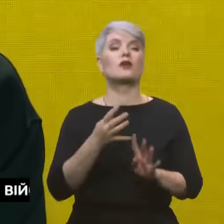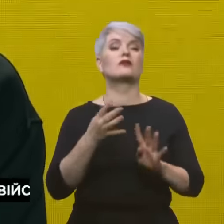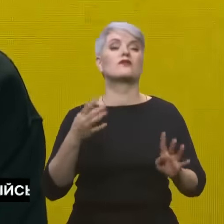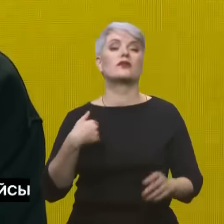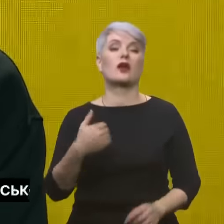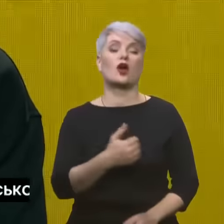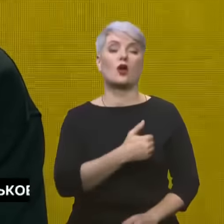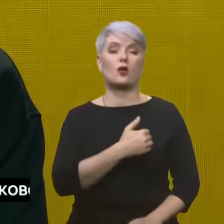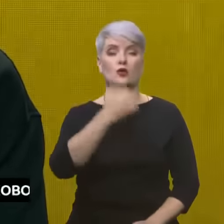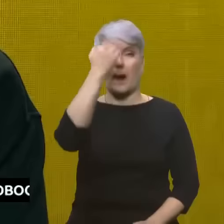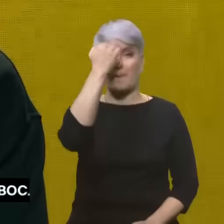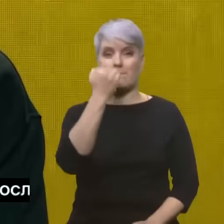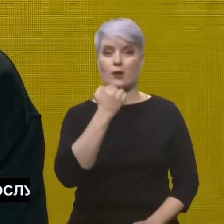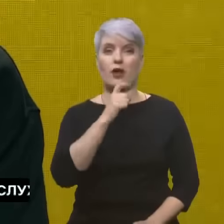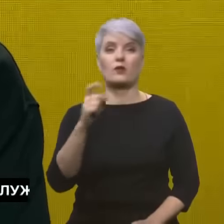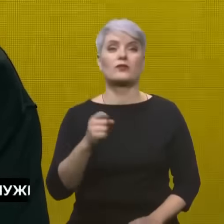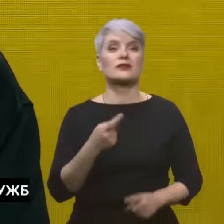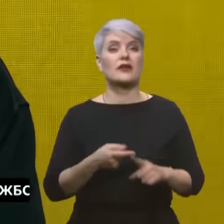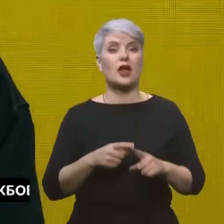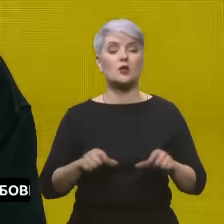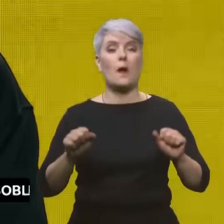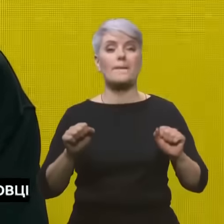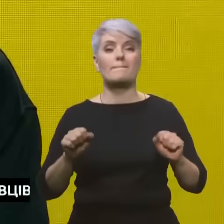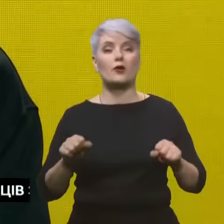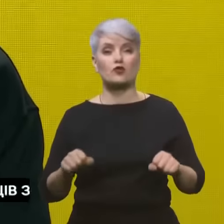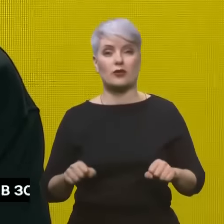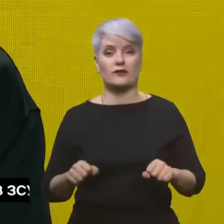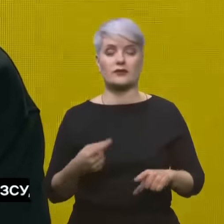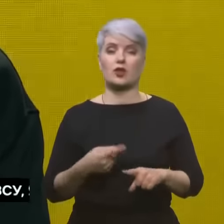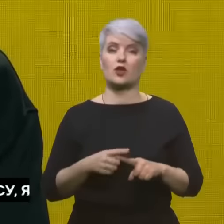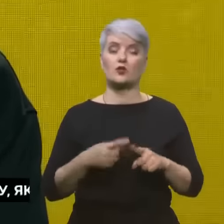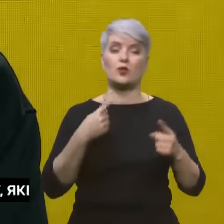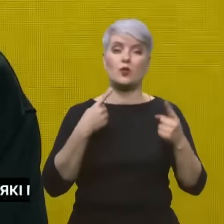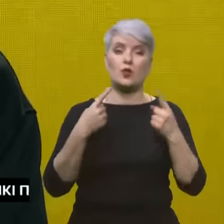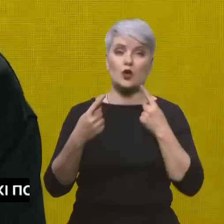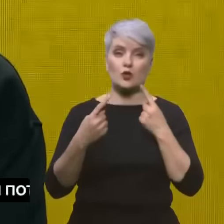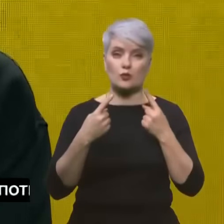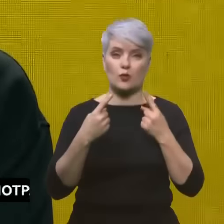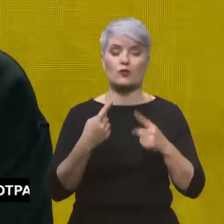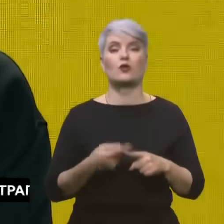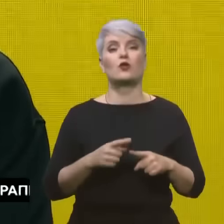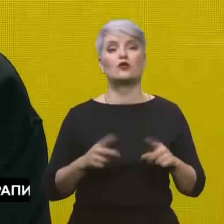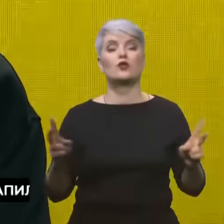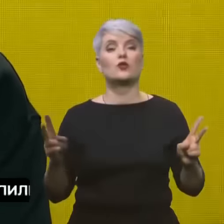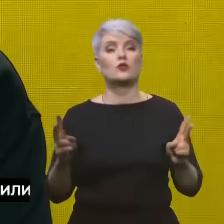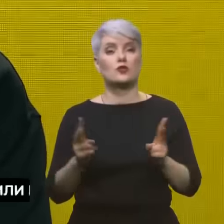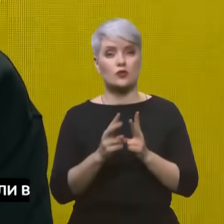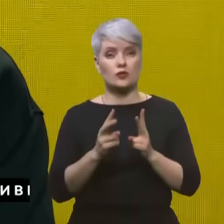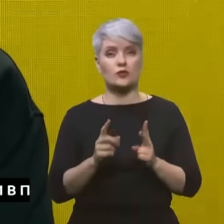подякувати за цю можливість, цю розмову, цю зустріч, за вашу підтримку. Все ж